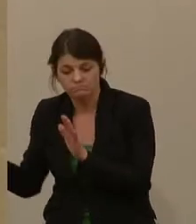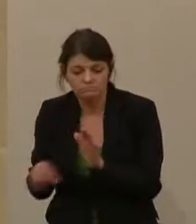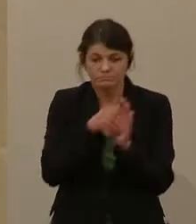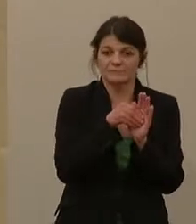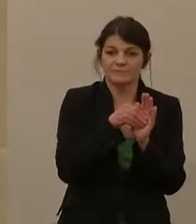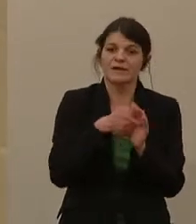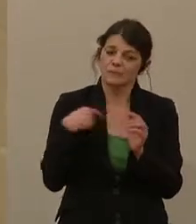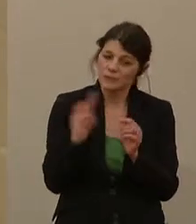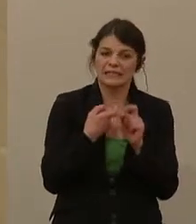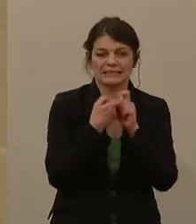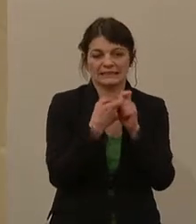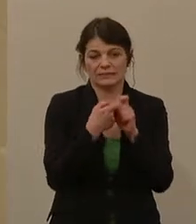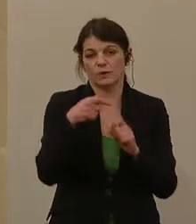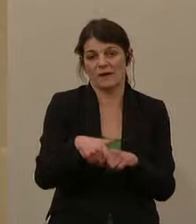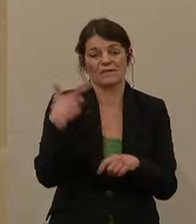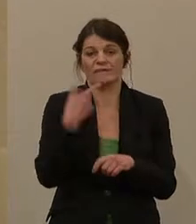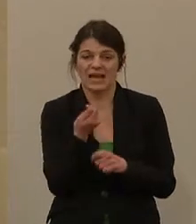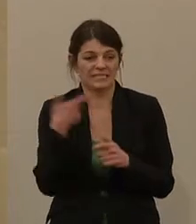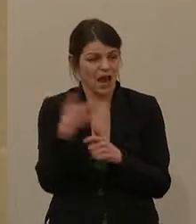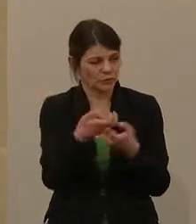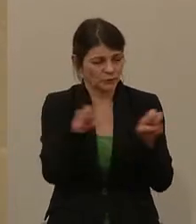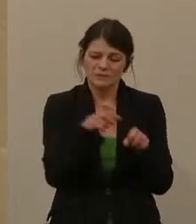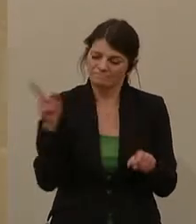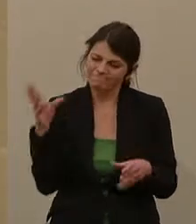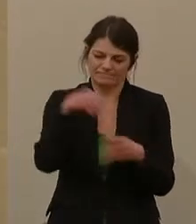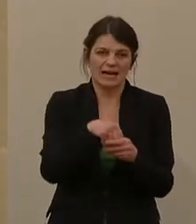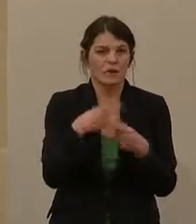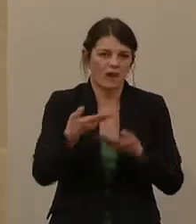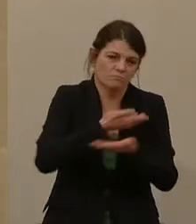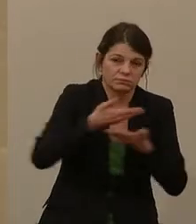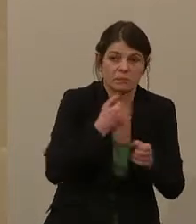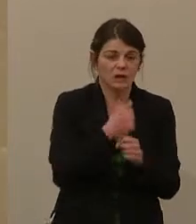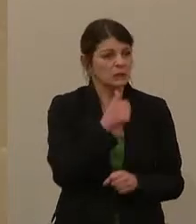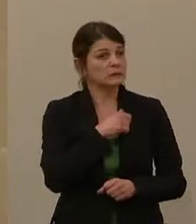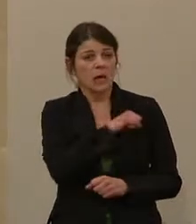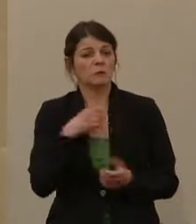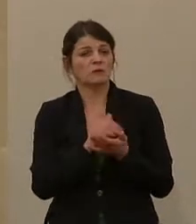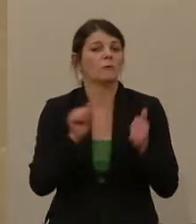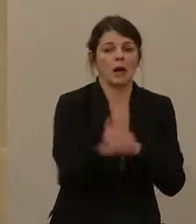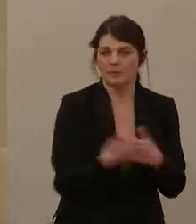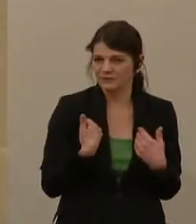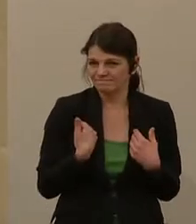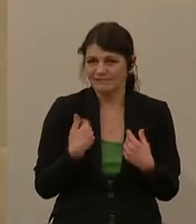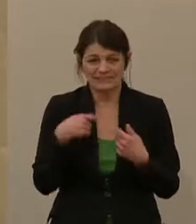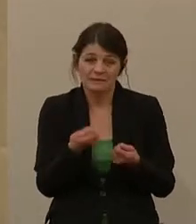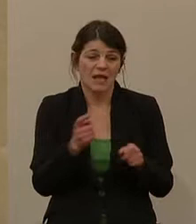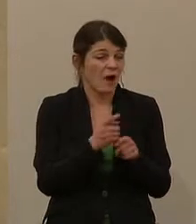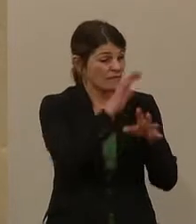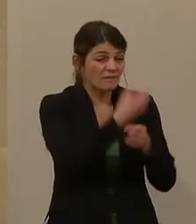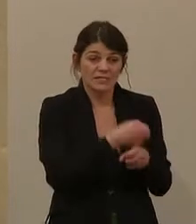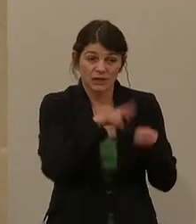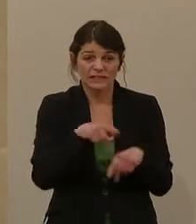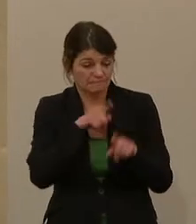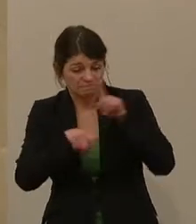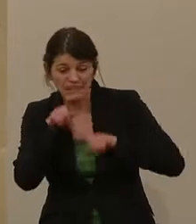Diskussionen dann im Finanzausschuss auch mit einzubeziehen und nicht unbedingt einen Alleingang zu machen. Es gibt auch ein paar verfassungsrechtliche Bedenken, die hier